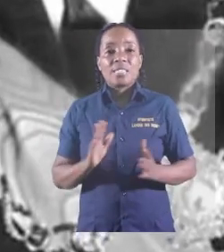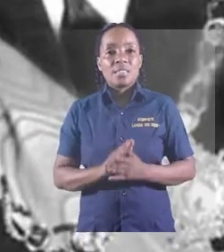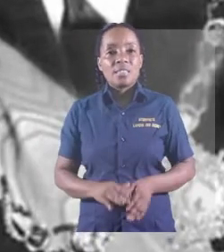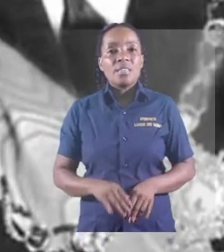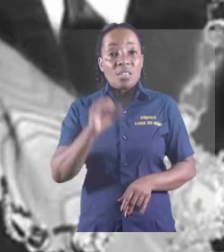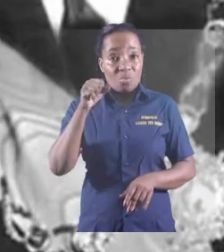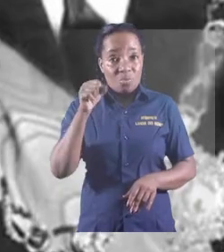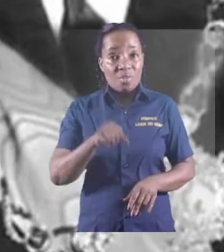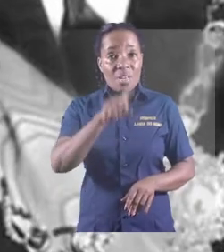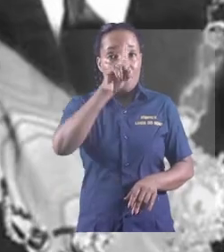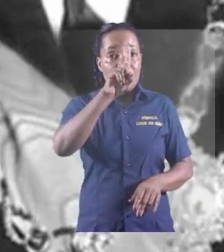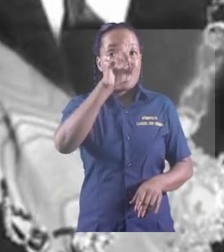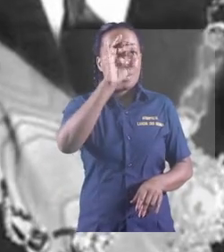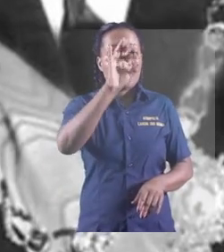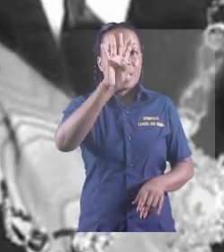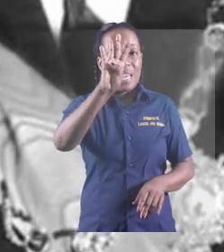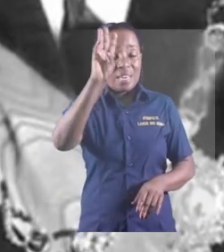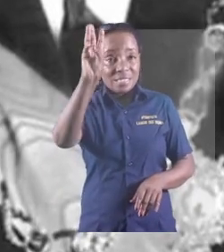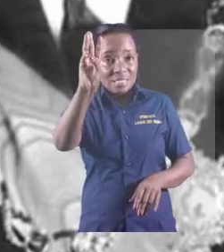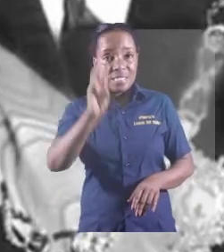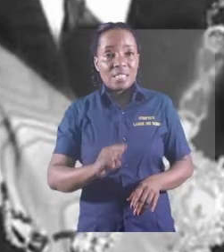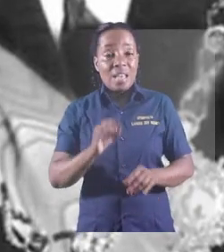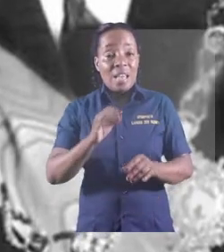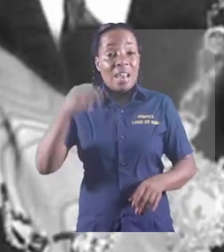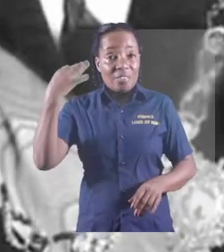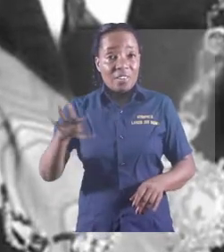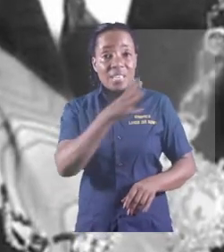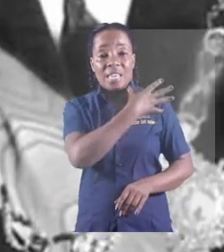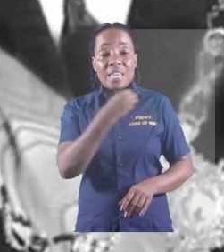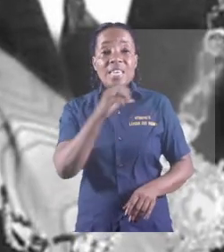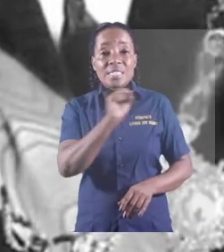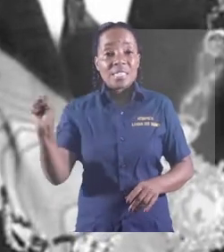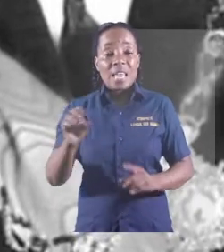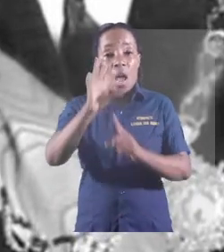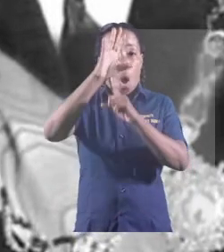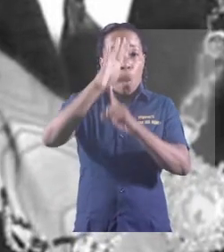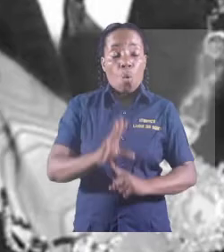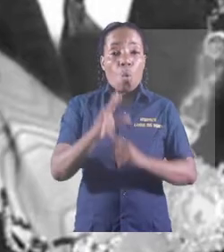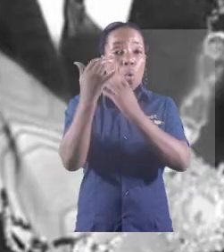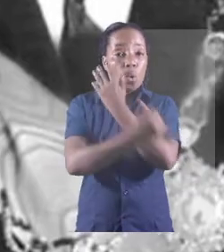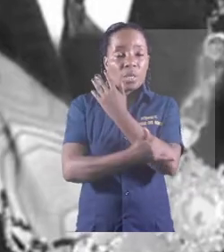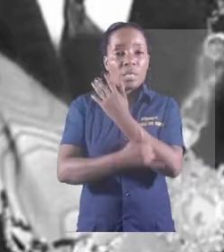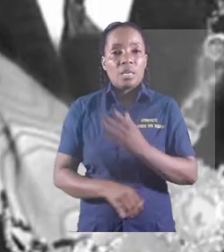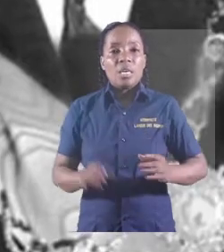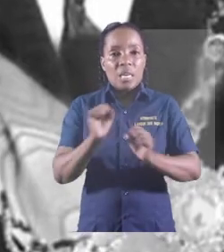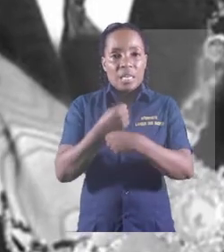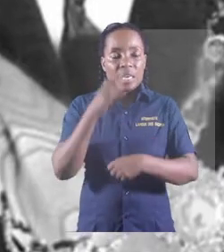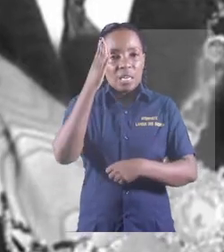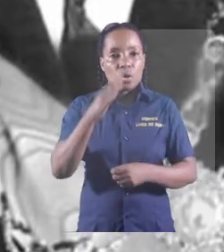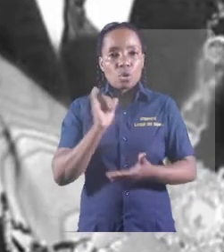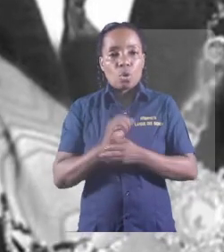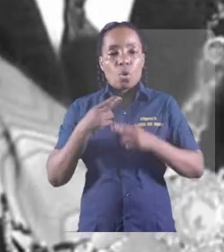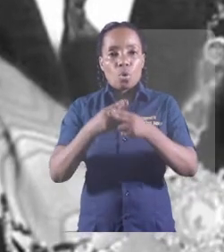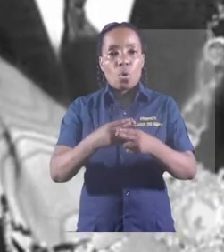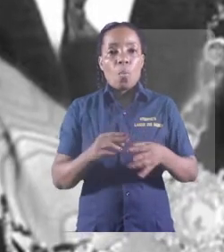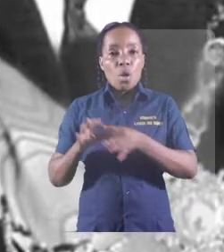et ses colonies vont constituer ce qu'on appelle l'Union française. Au sein de l'Union française, tous